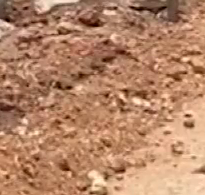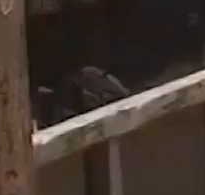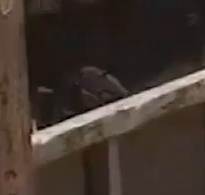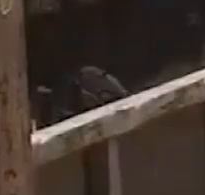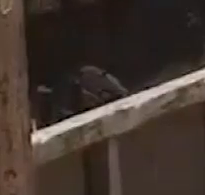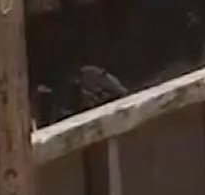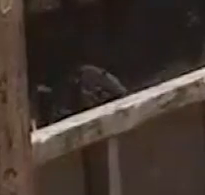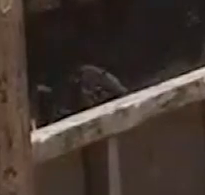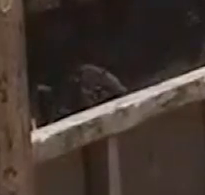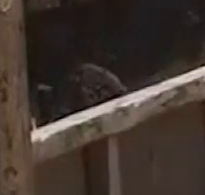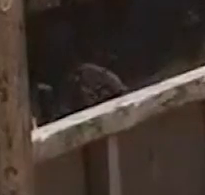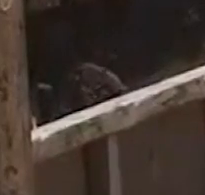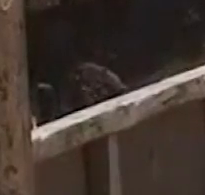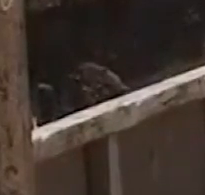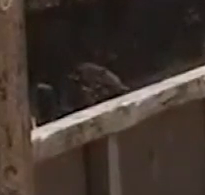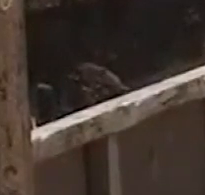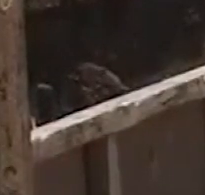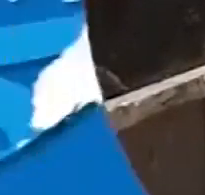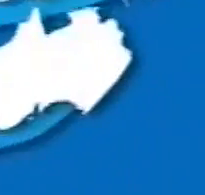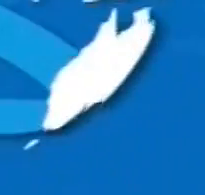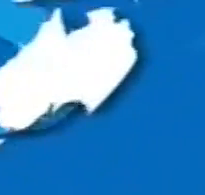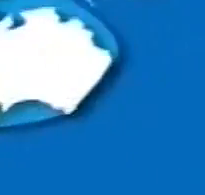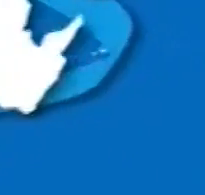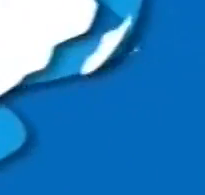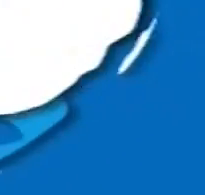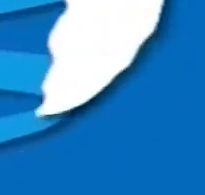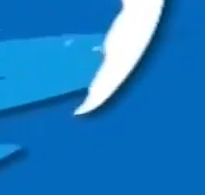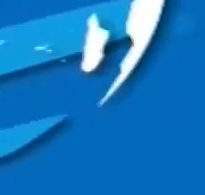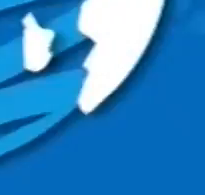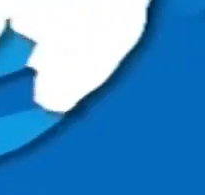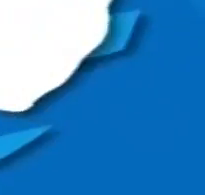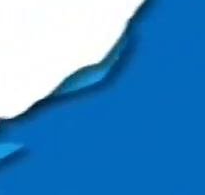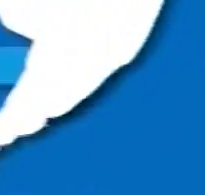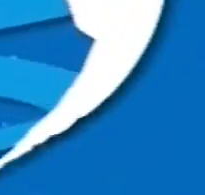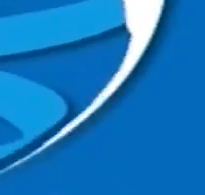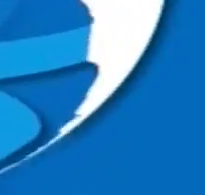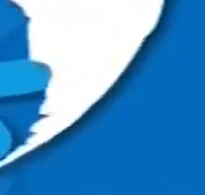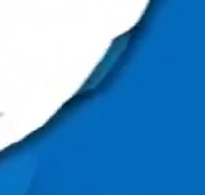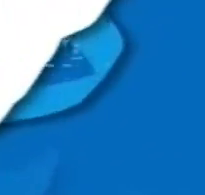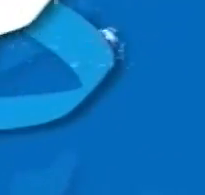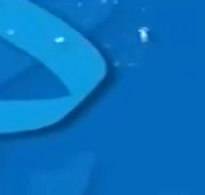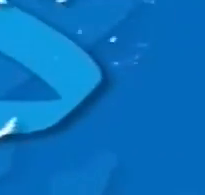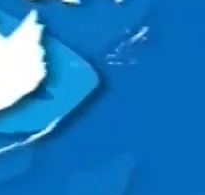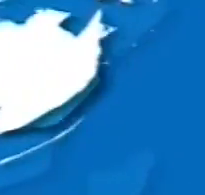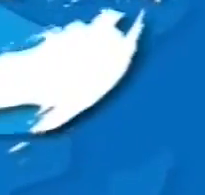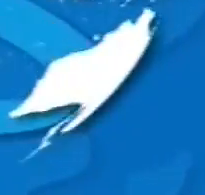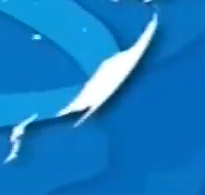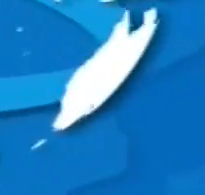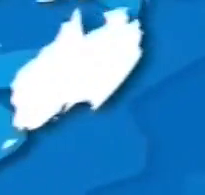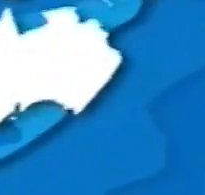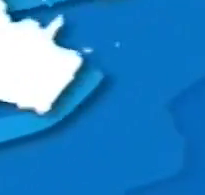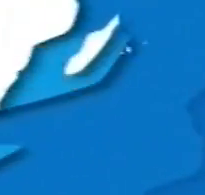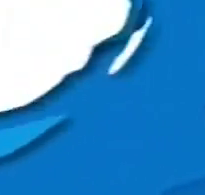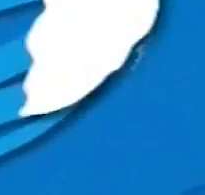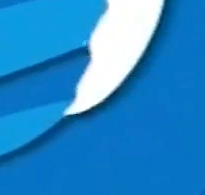moyo unaoendelea jijini Dar es Salaam. Wananchi washauriwa kutoa taarifa kuhusu viashiria vya uvunjifu wa